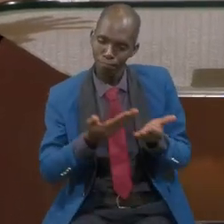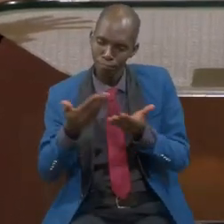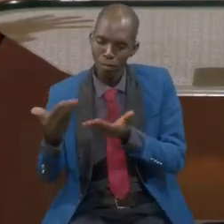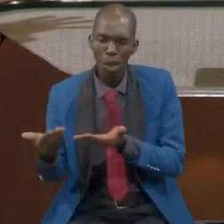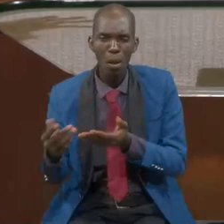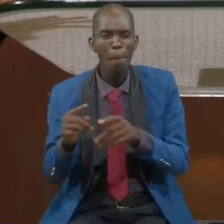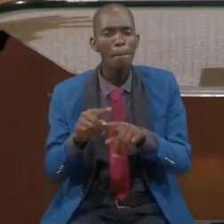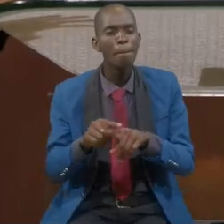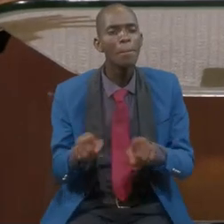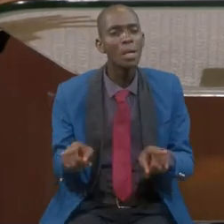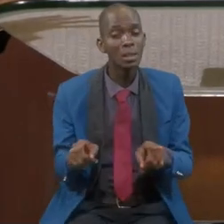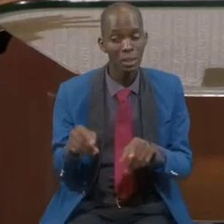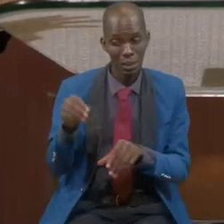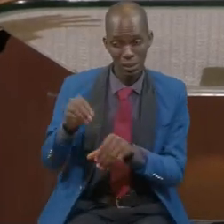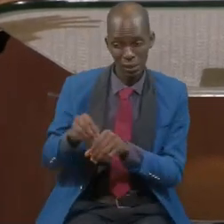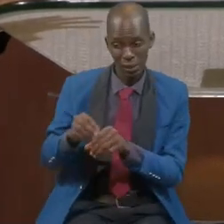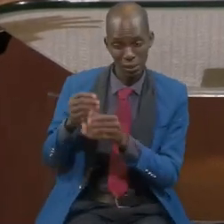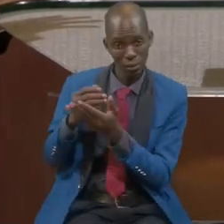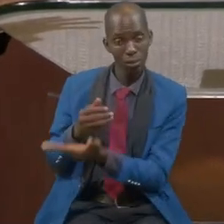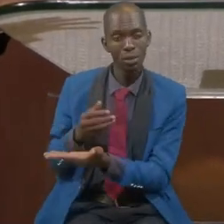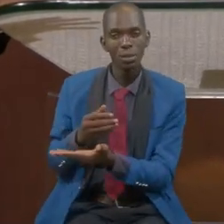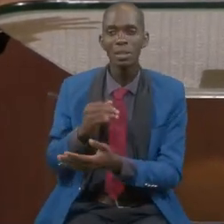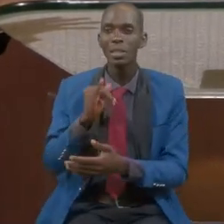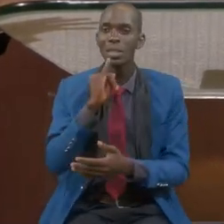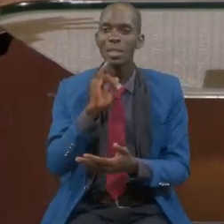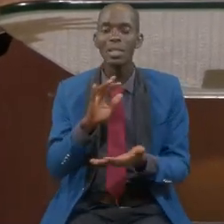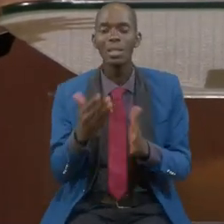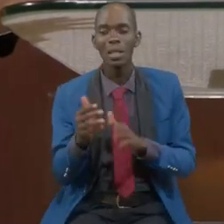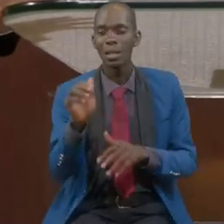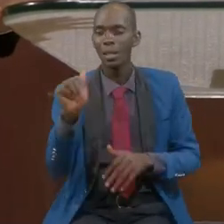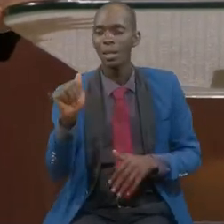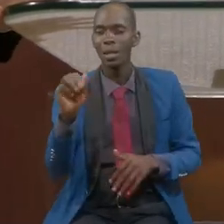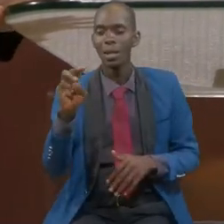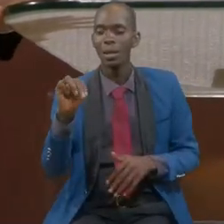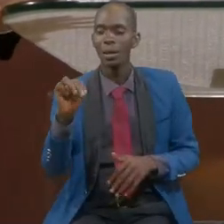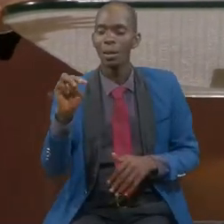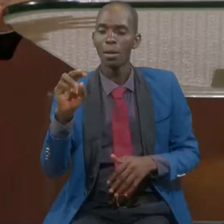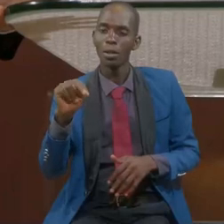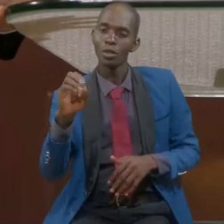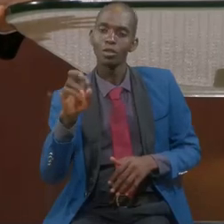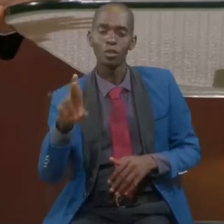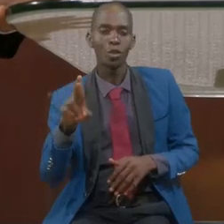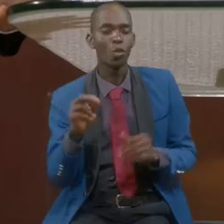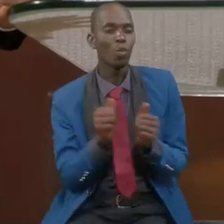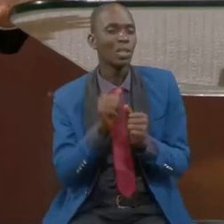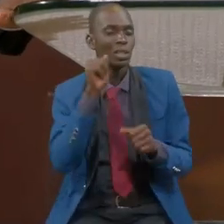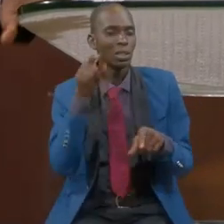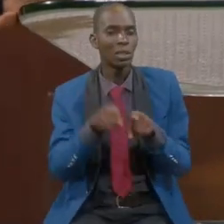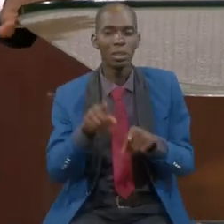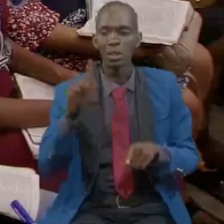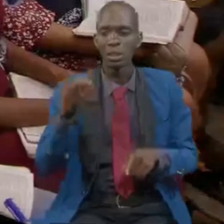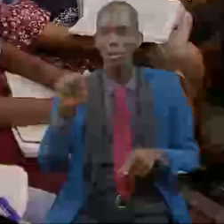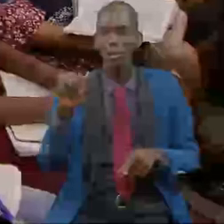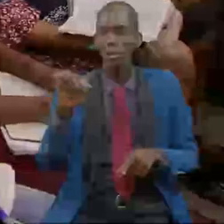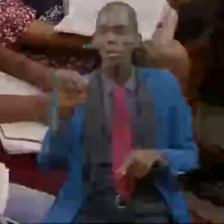lorsque j'y vais, je lui apporte la nourriture, les choses nécessaires dont il a besoin. Mais là-bas, dans ce cas-là, c'est comme Amnon